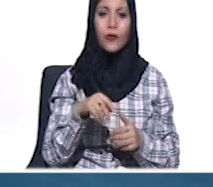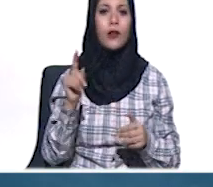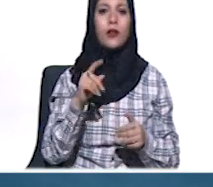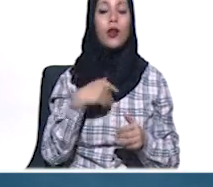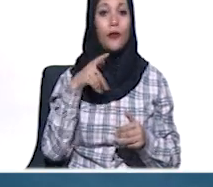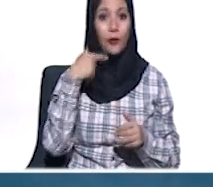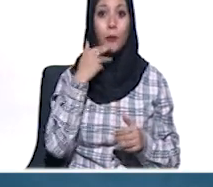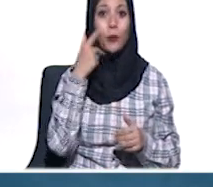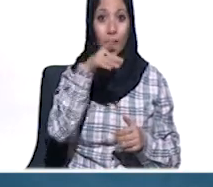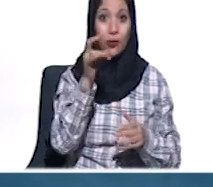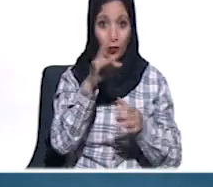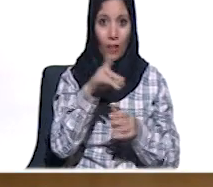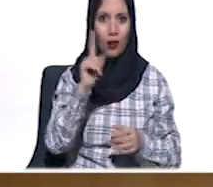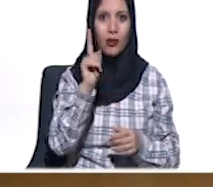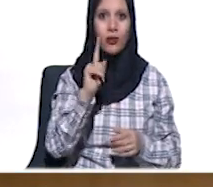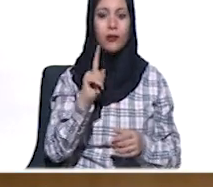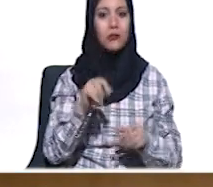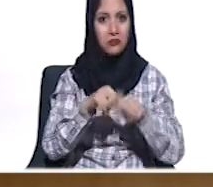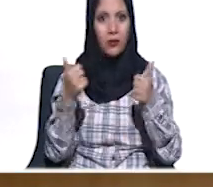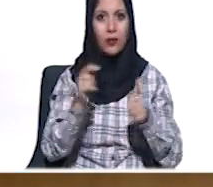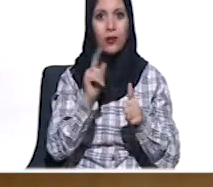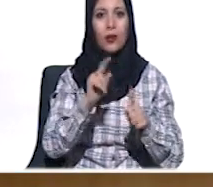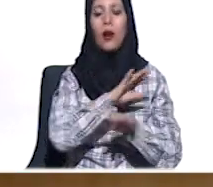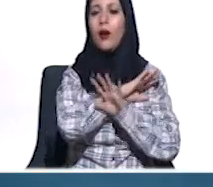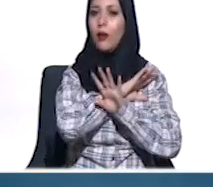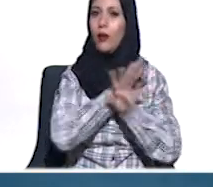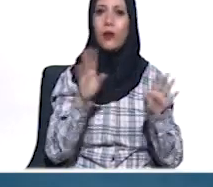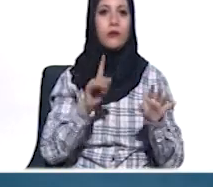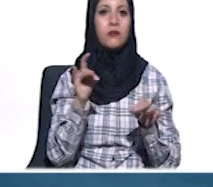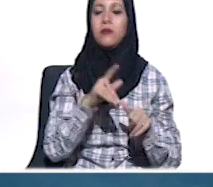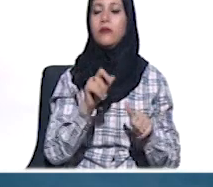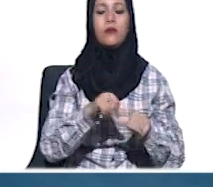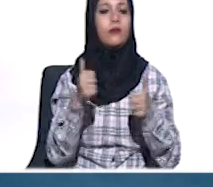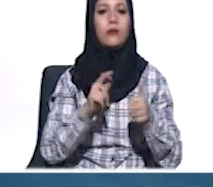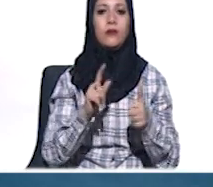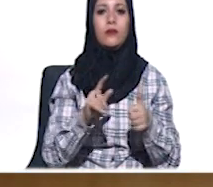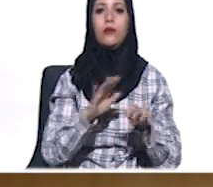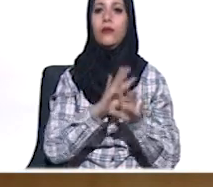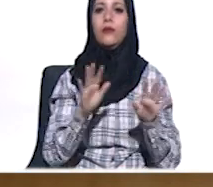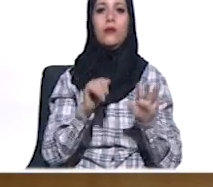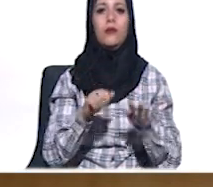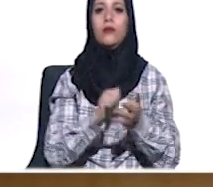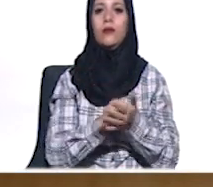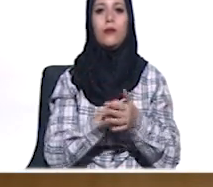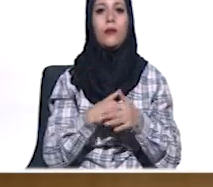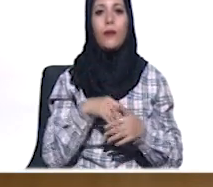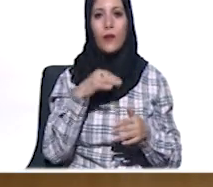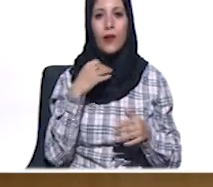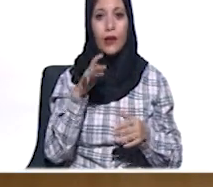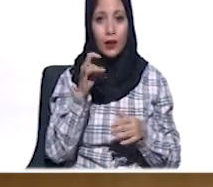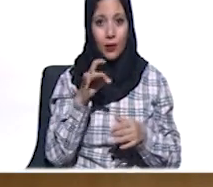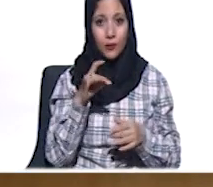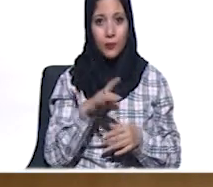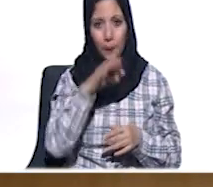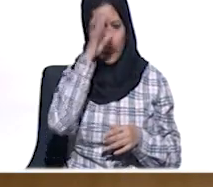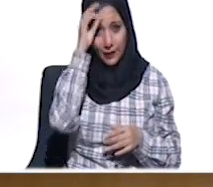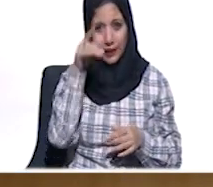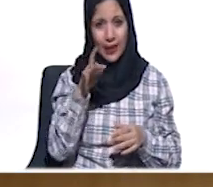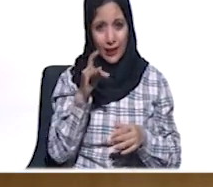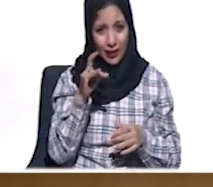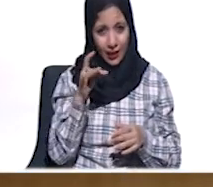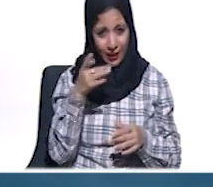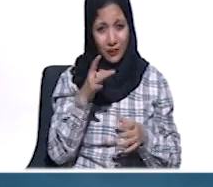لا ما حصلش خالص. خالص مفيش فكرة الطلاق دي جت خالص، ولا قلت له هسيب بيتي. اصل في ست تقول لها ايه هتجوز، قولي بقول لك ايه اتجوز اللي انت